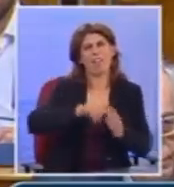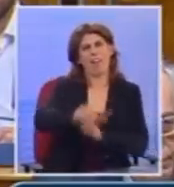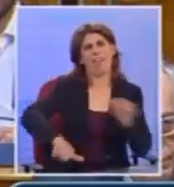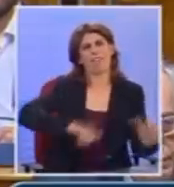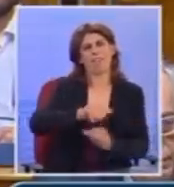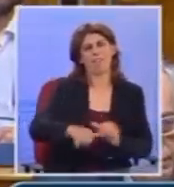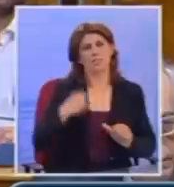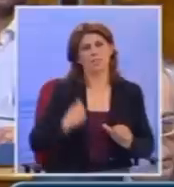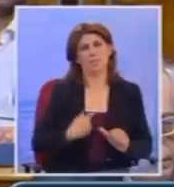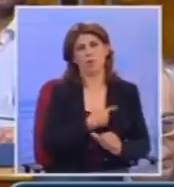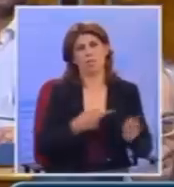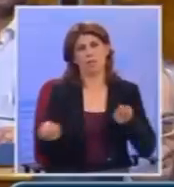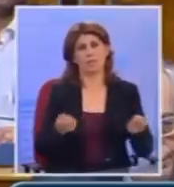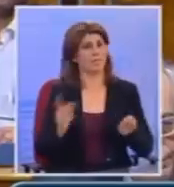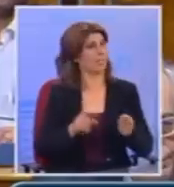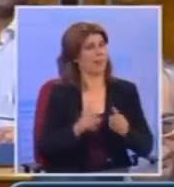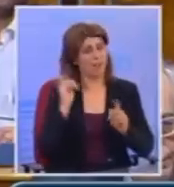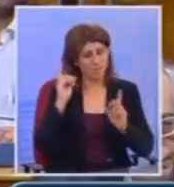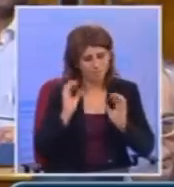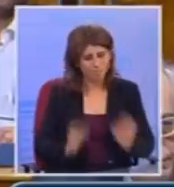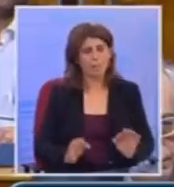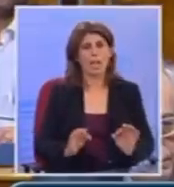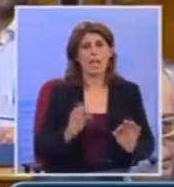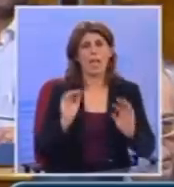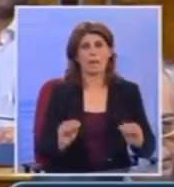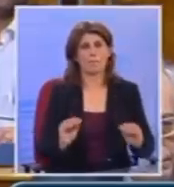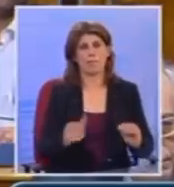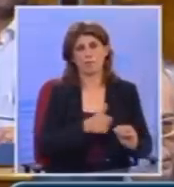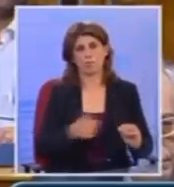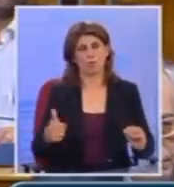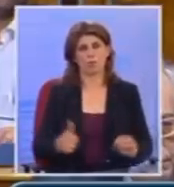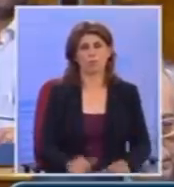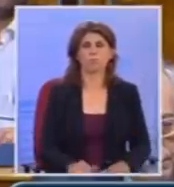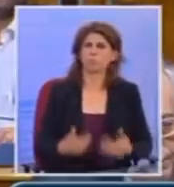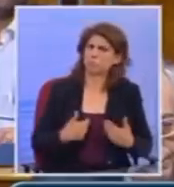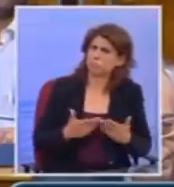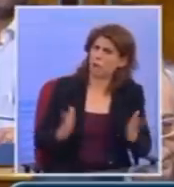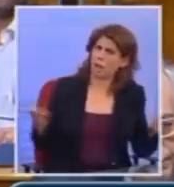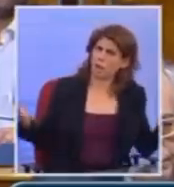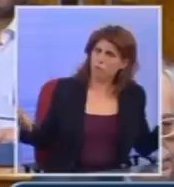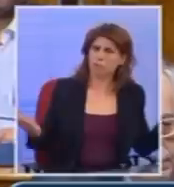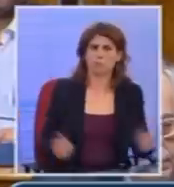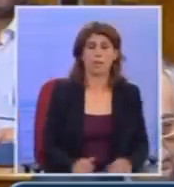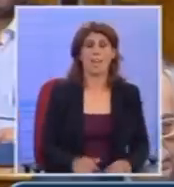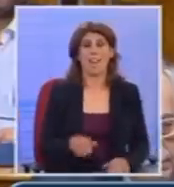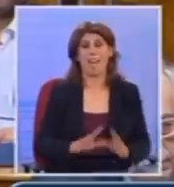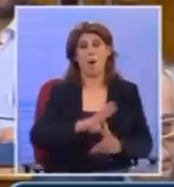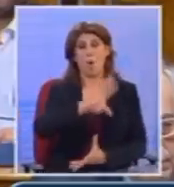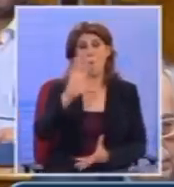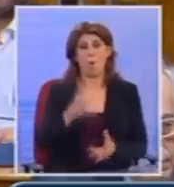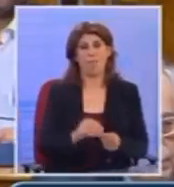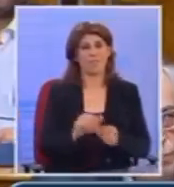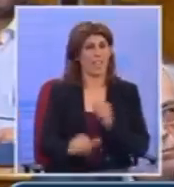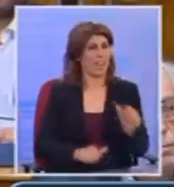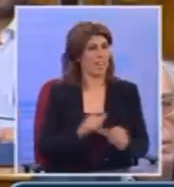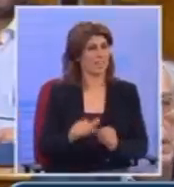Δεν είναι θέμα αποκλειστικά της εκπαίδευσης, αυτό, κύριε Θεοδωράκη. Εμείς είμαστε ανοιχτοί. Αλλά αυτές οι αλλαγές,